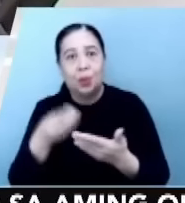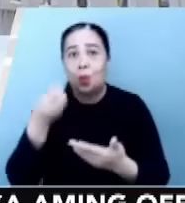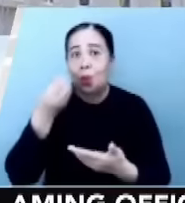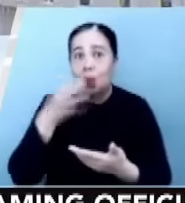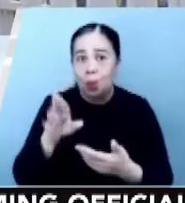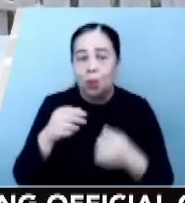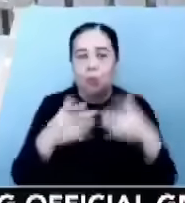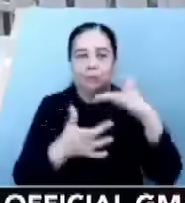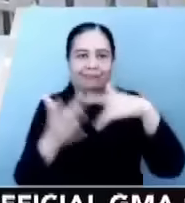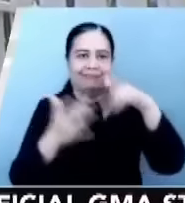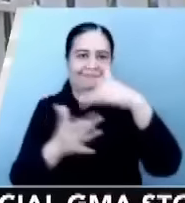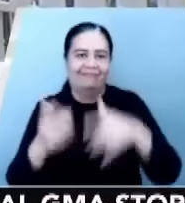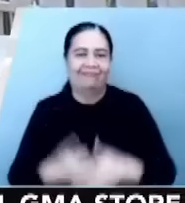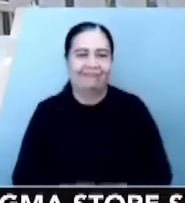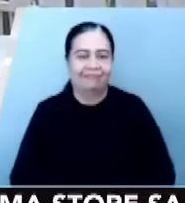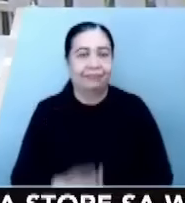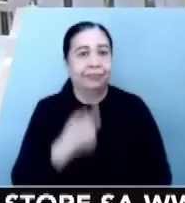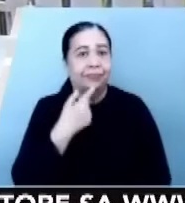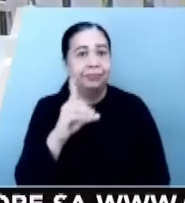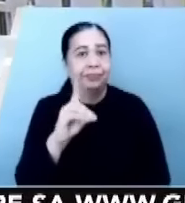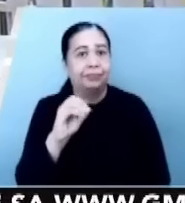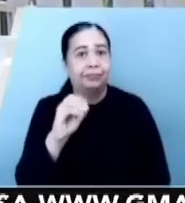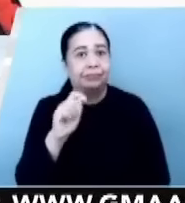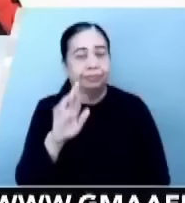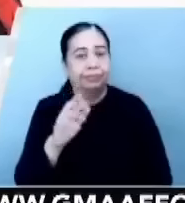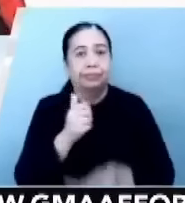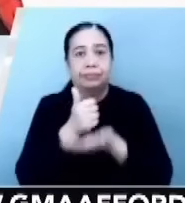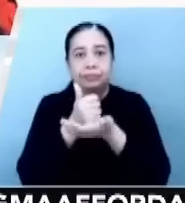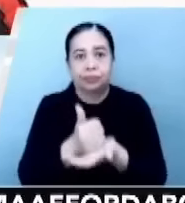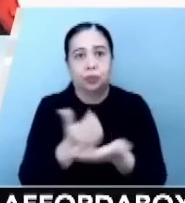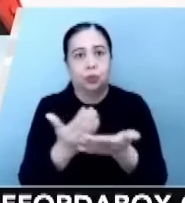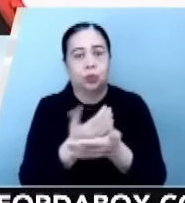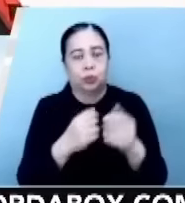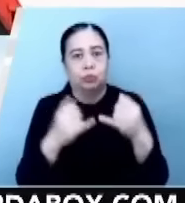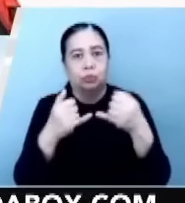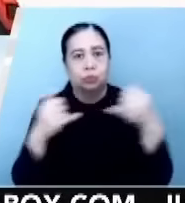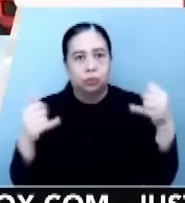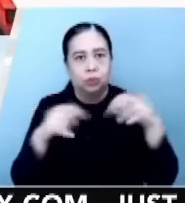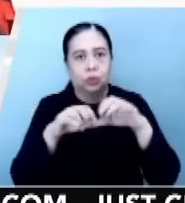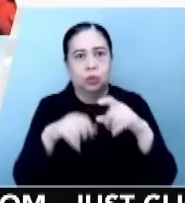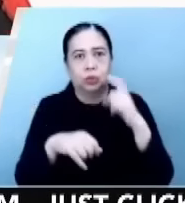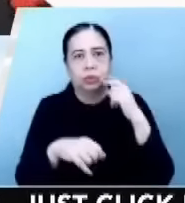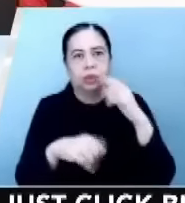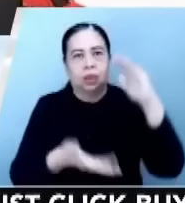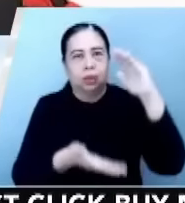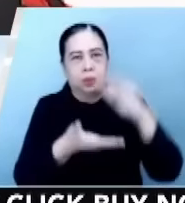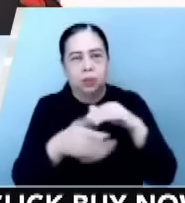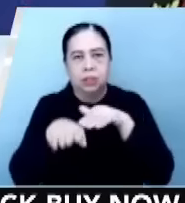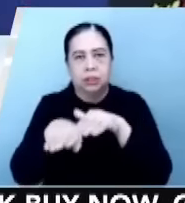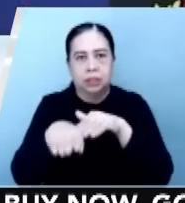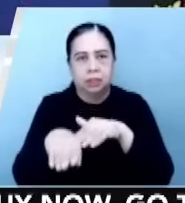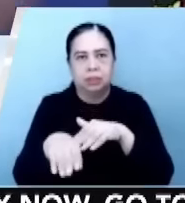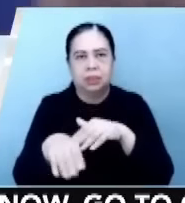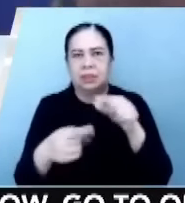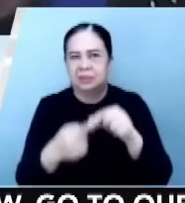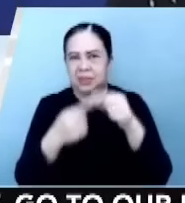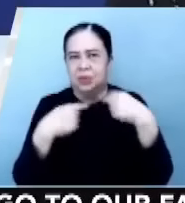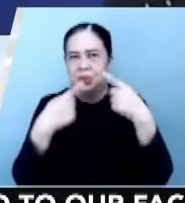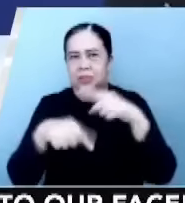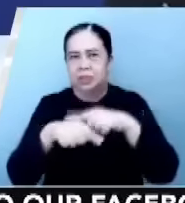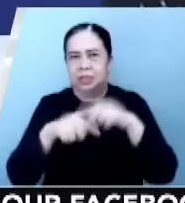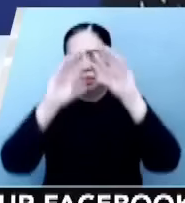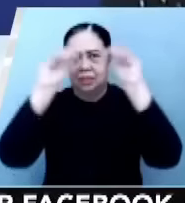mamasyal. Ayon sa DOTR, makatutulong ang bagong linya para maibsan ang trapiko lalo na sa Kapaskuhan. Mababawasan yung